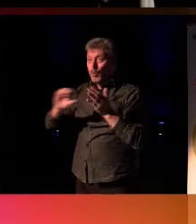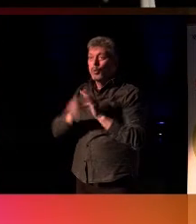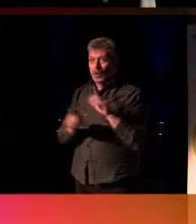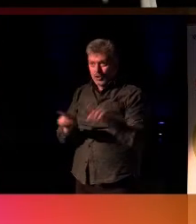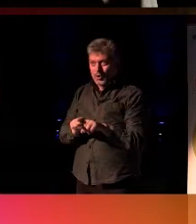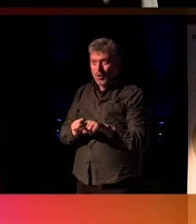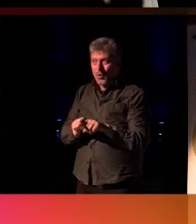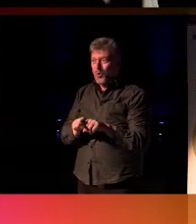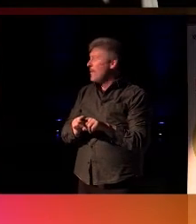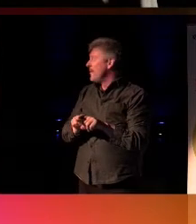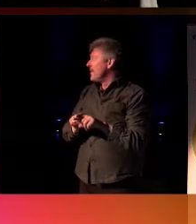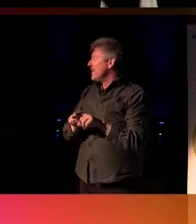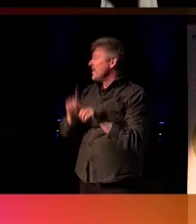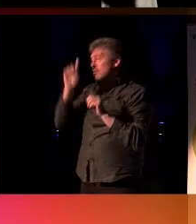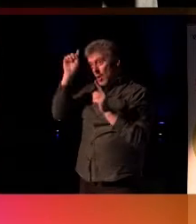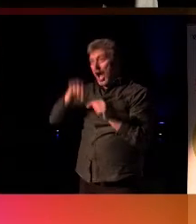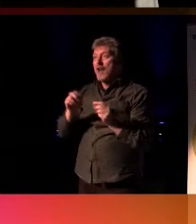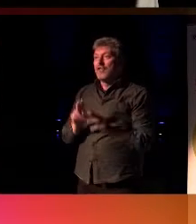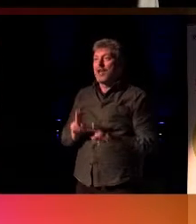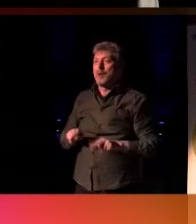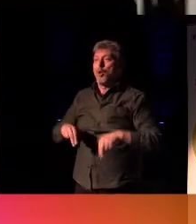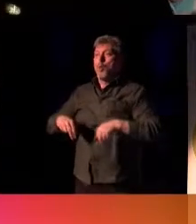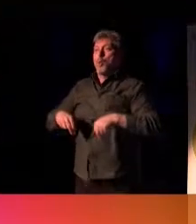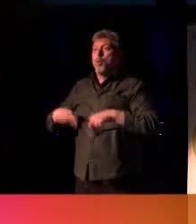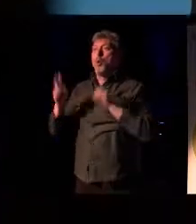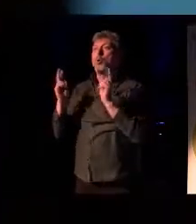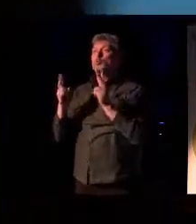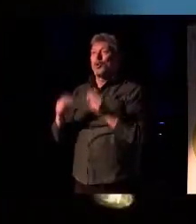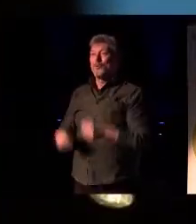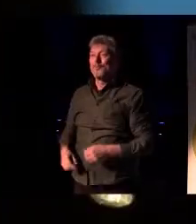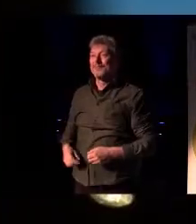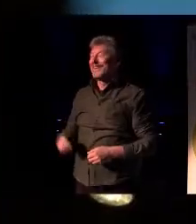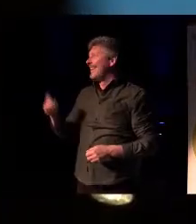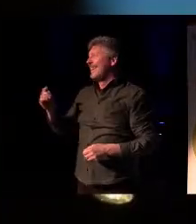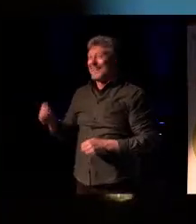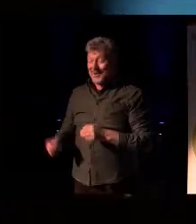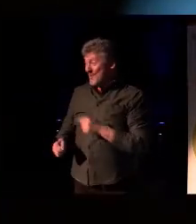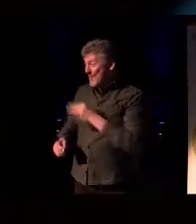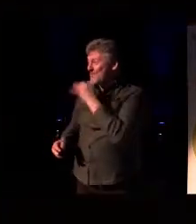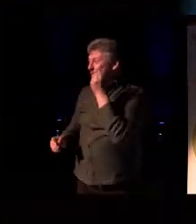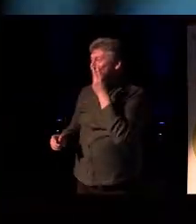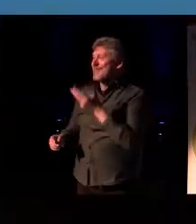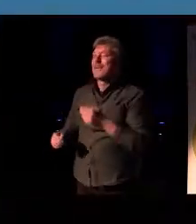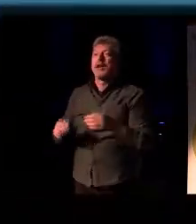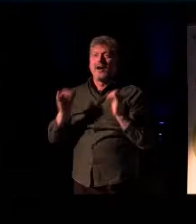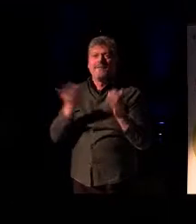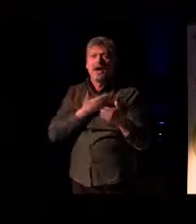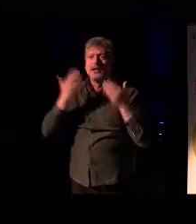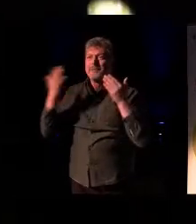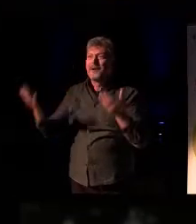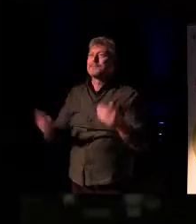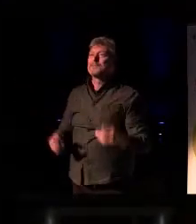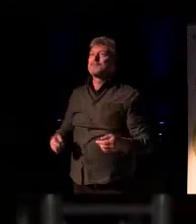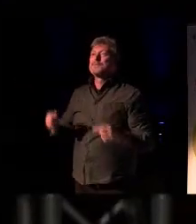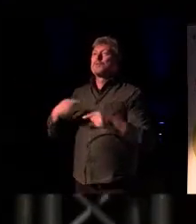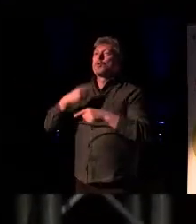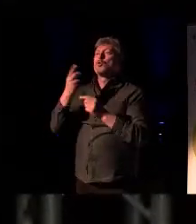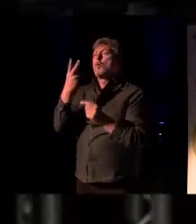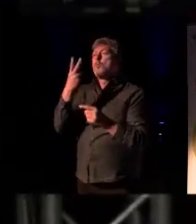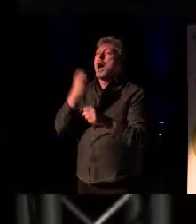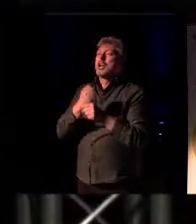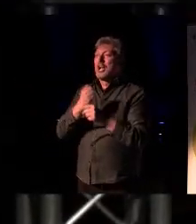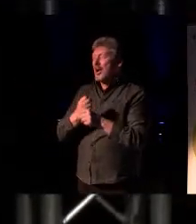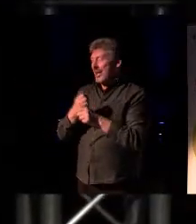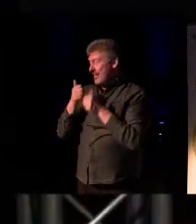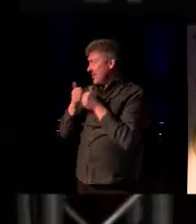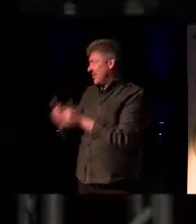helt vilt og galt. Det kan gå opp på tå. Dette så kult, dette bildet. Veldig bra. Så går vi ned igjen. Og mens vi tar et par repetisjoner, bare